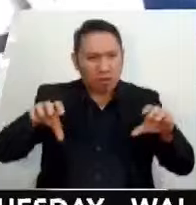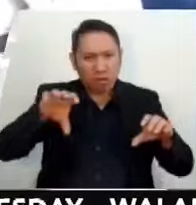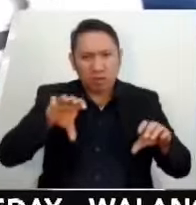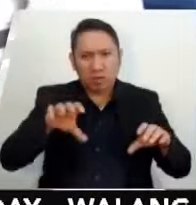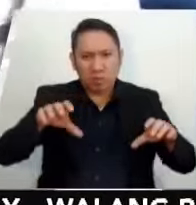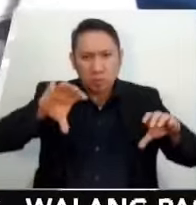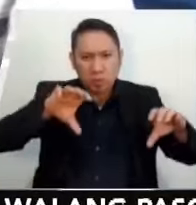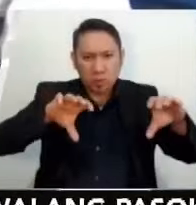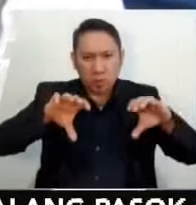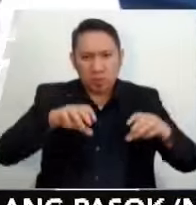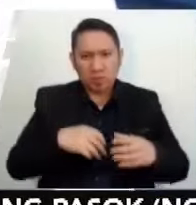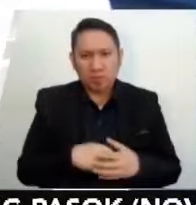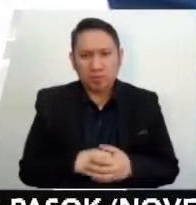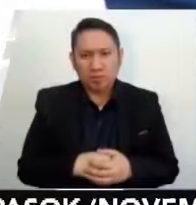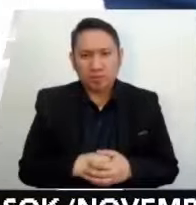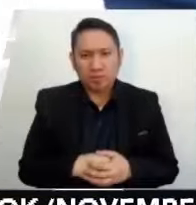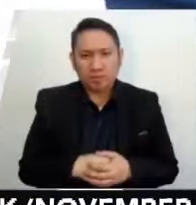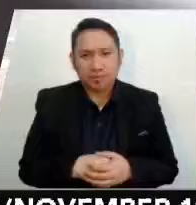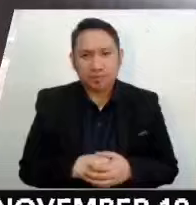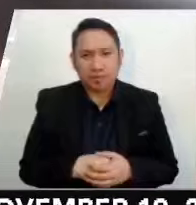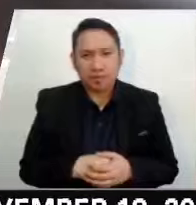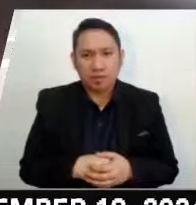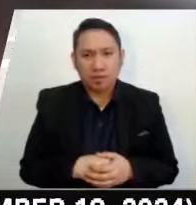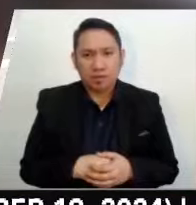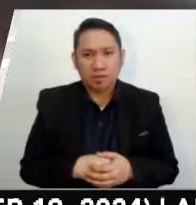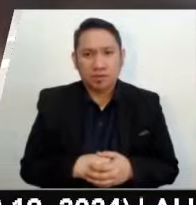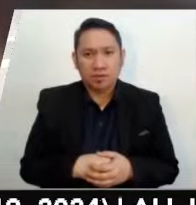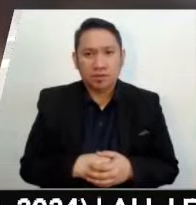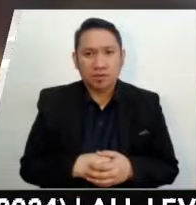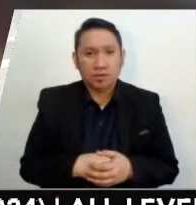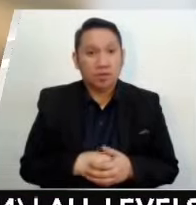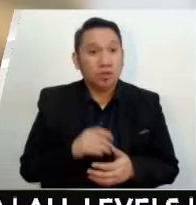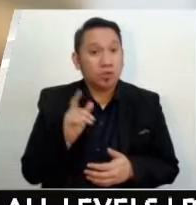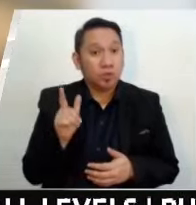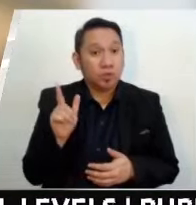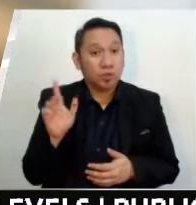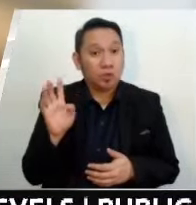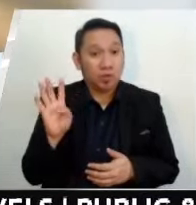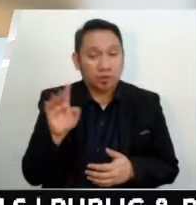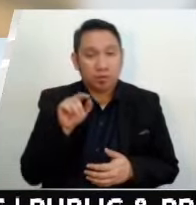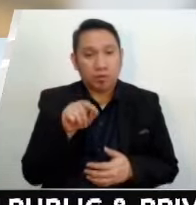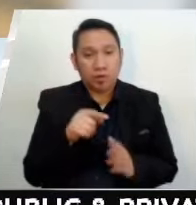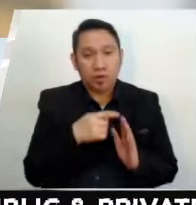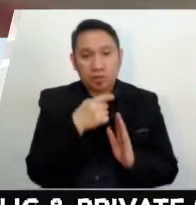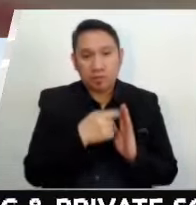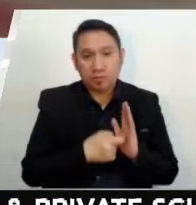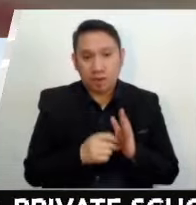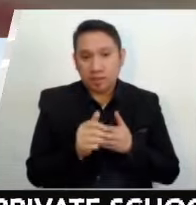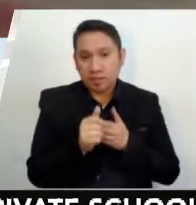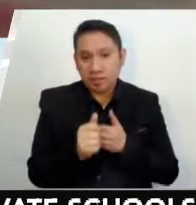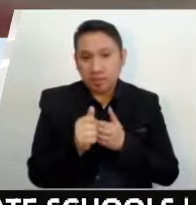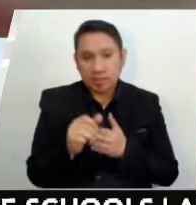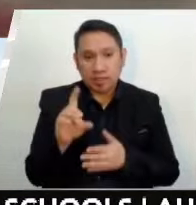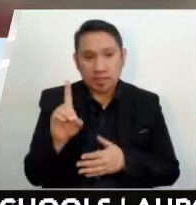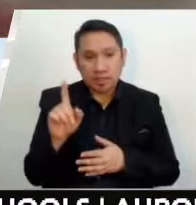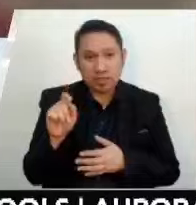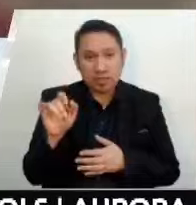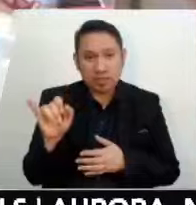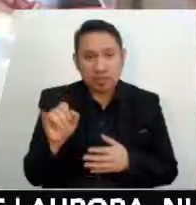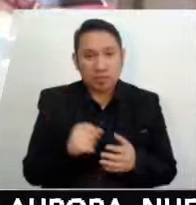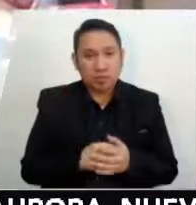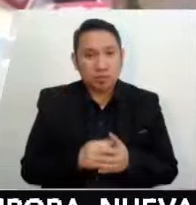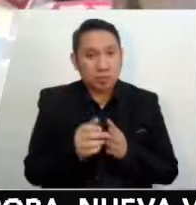kil nagpalabas ng 2024 noena price guide ang Department of trade and industry bilang gabay m